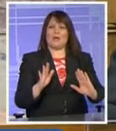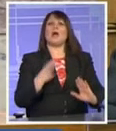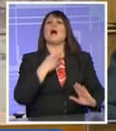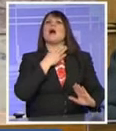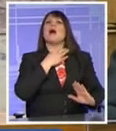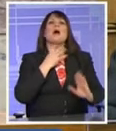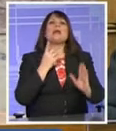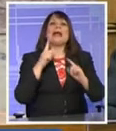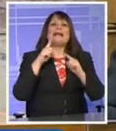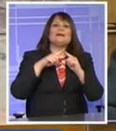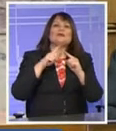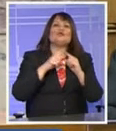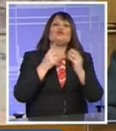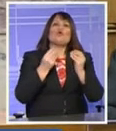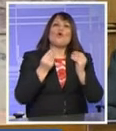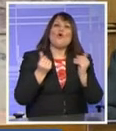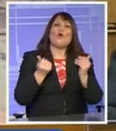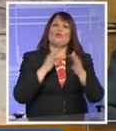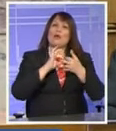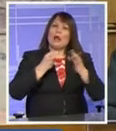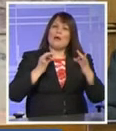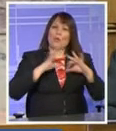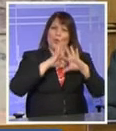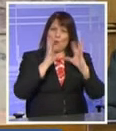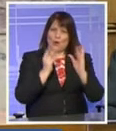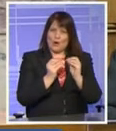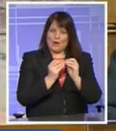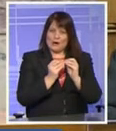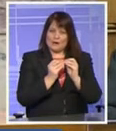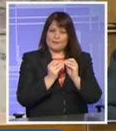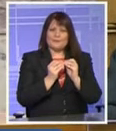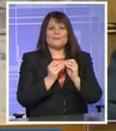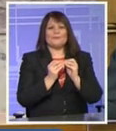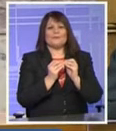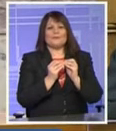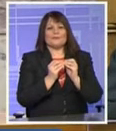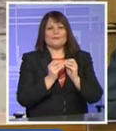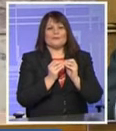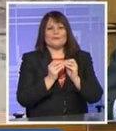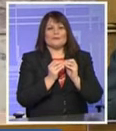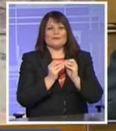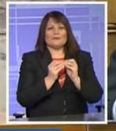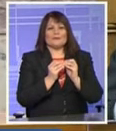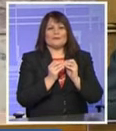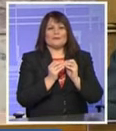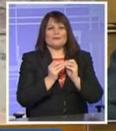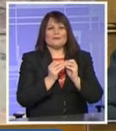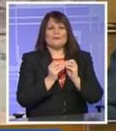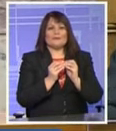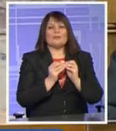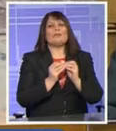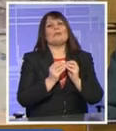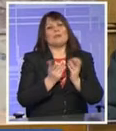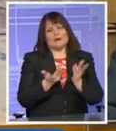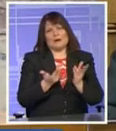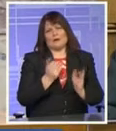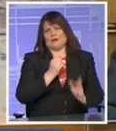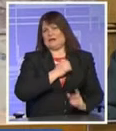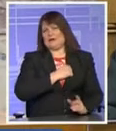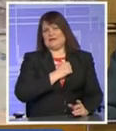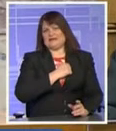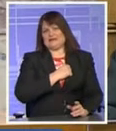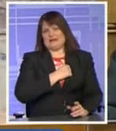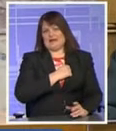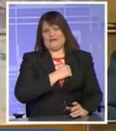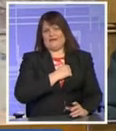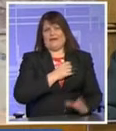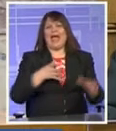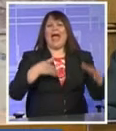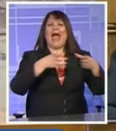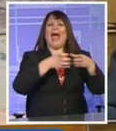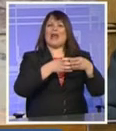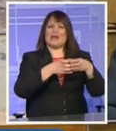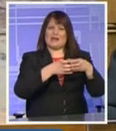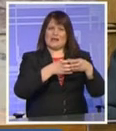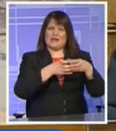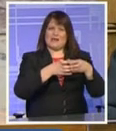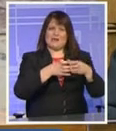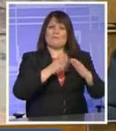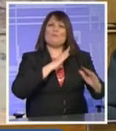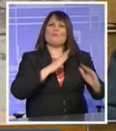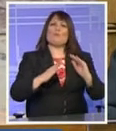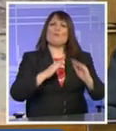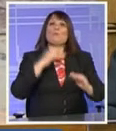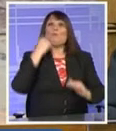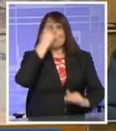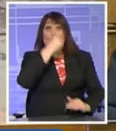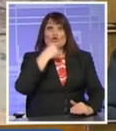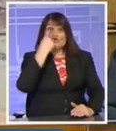απαραίτητες τεχνικές λεπτομέρειες και σύμφωνα και με τις απόψεις της Αρχής Προστασίας Προσωπικών Δεδομένων,